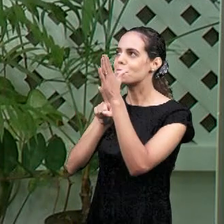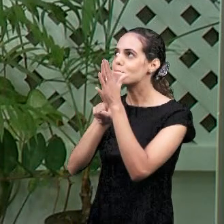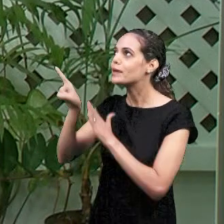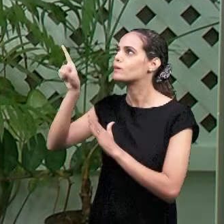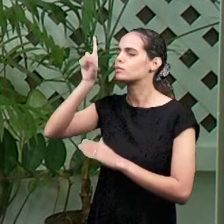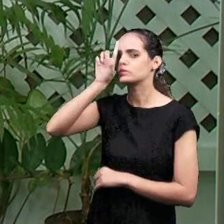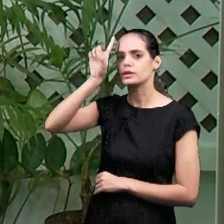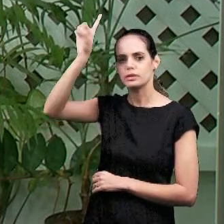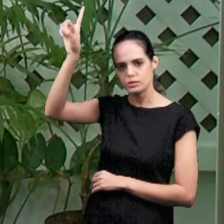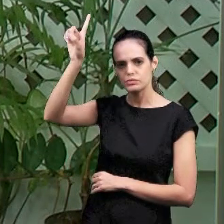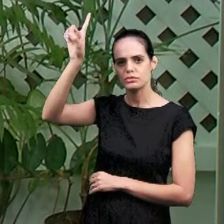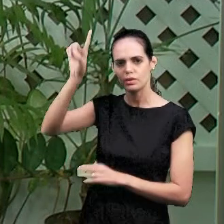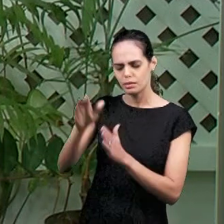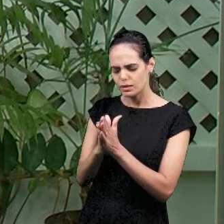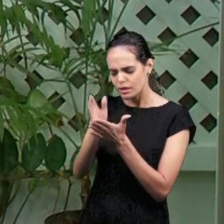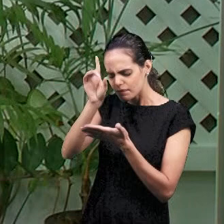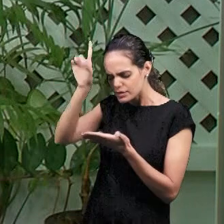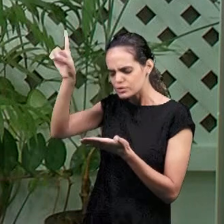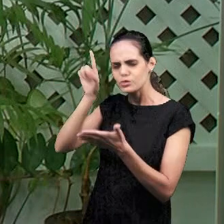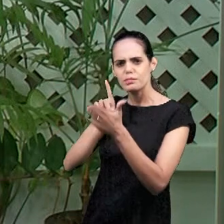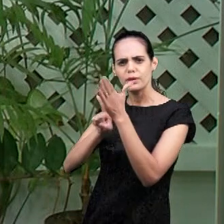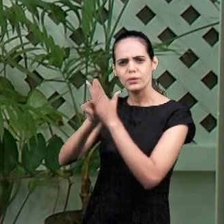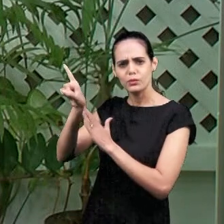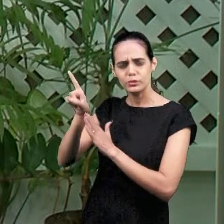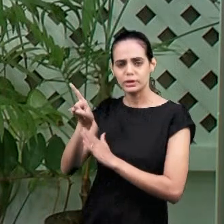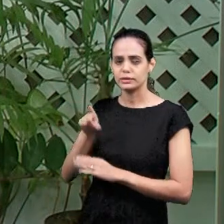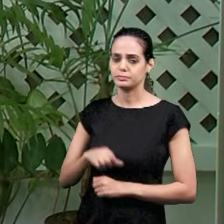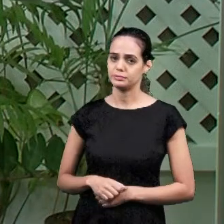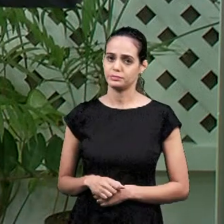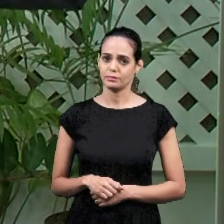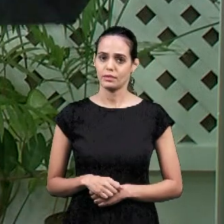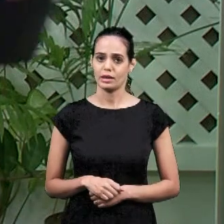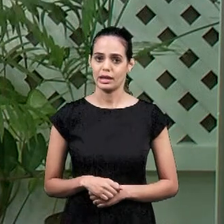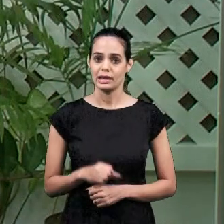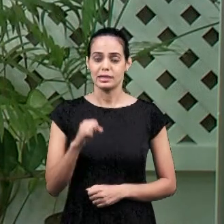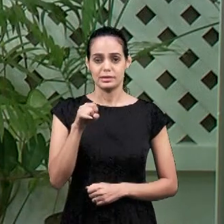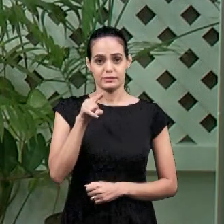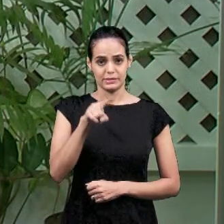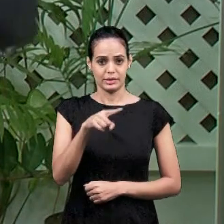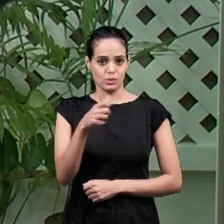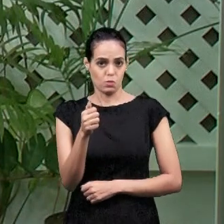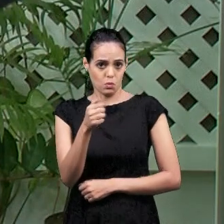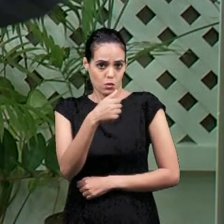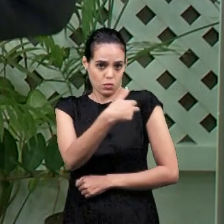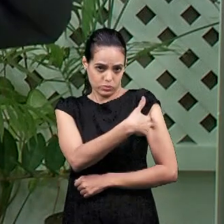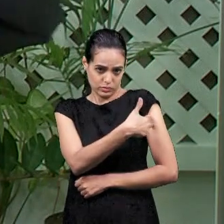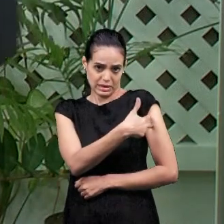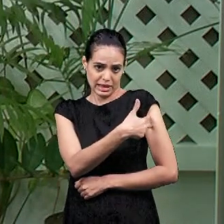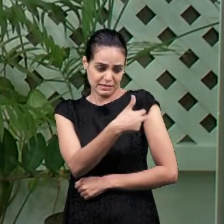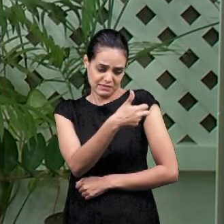faire, consulter au Seigneur. Consulter au Seigneur. Si la personne,